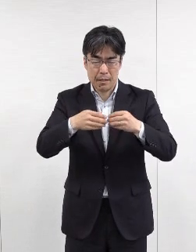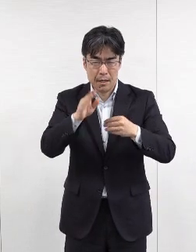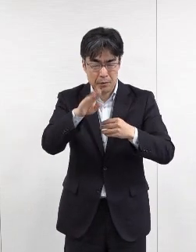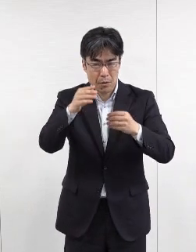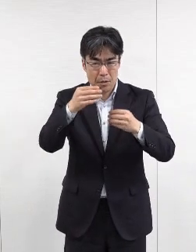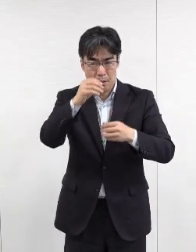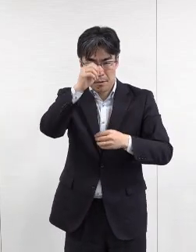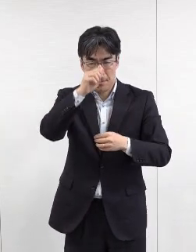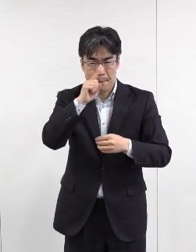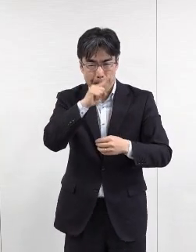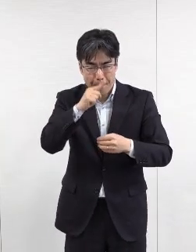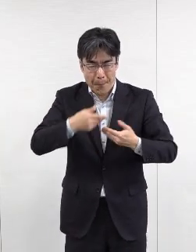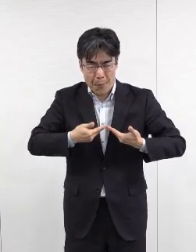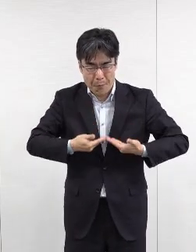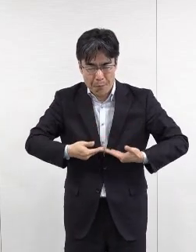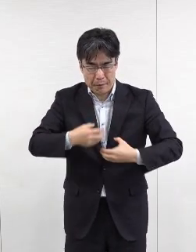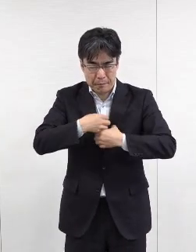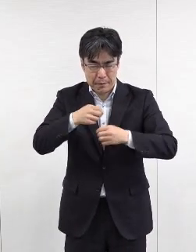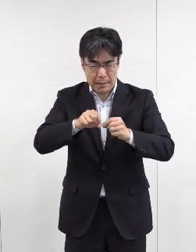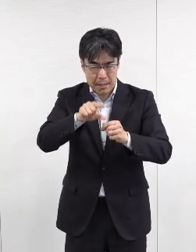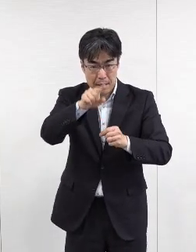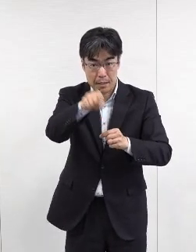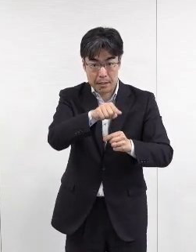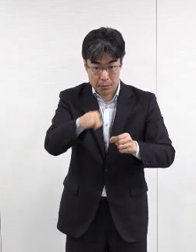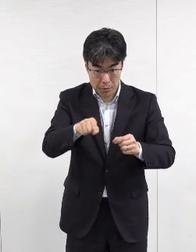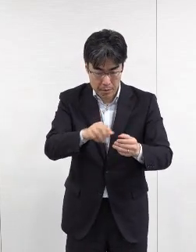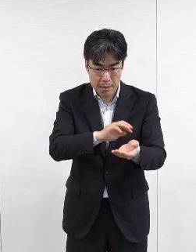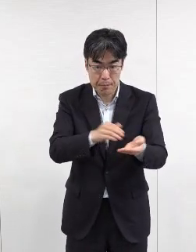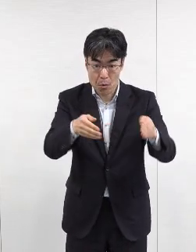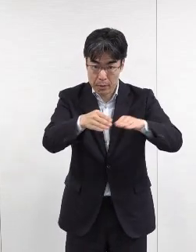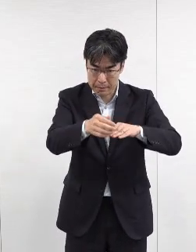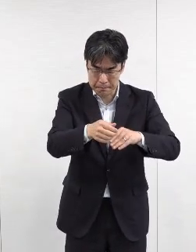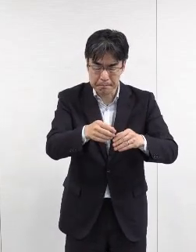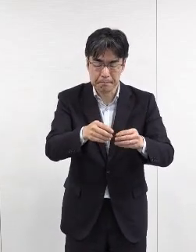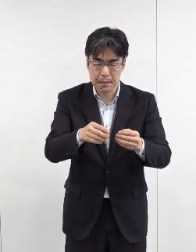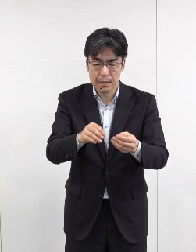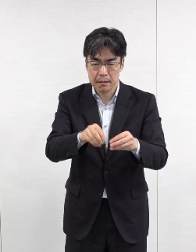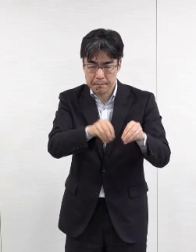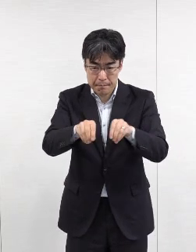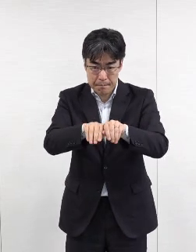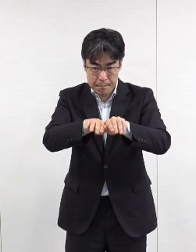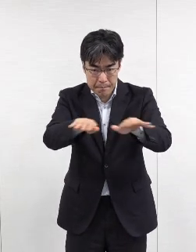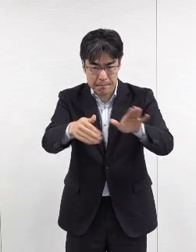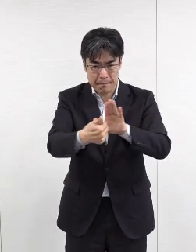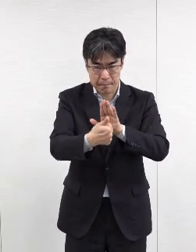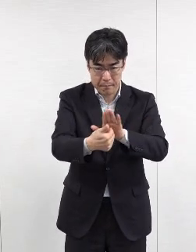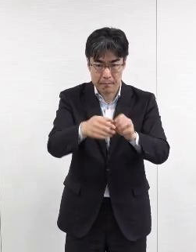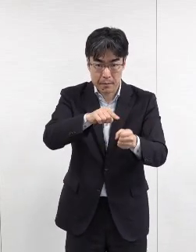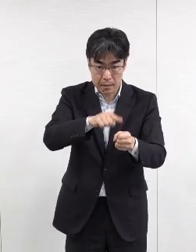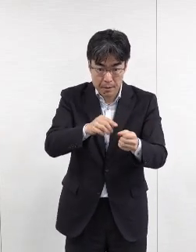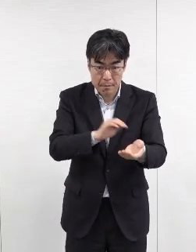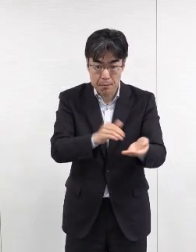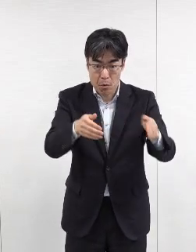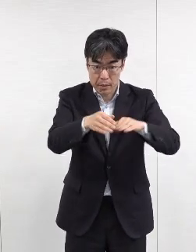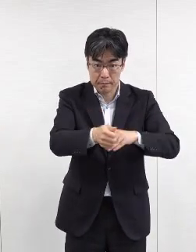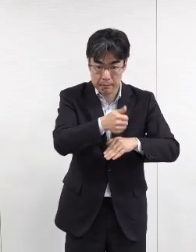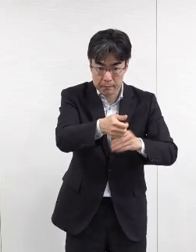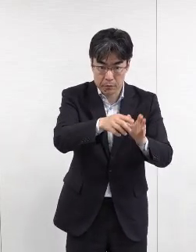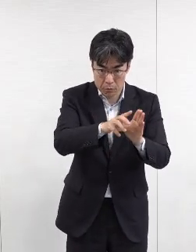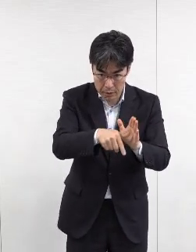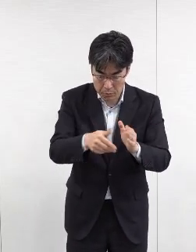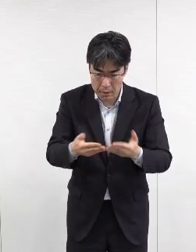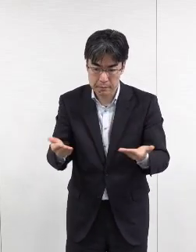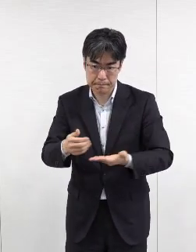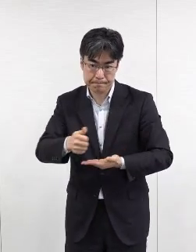を防ぐため医療機関を受診する際や通勤ラッシュの時間帯など混雑した